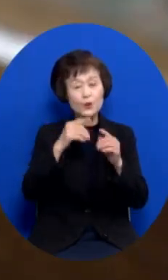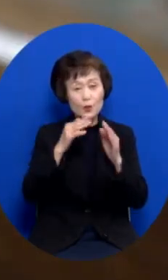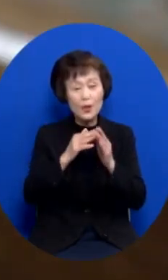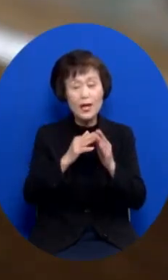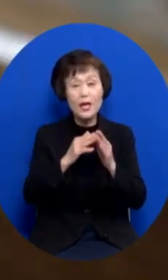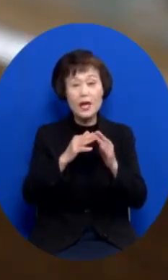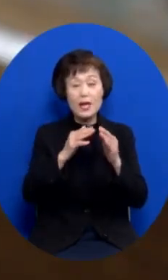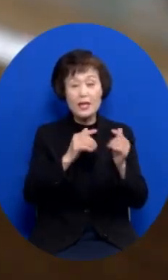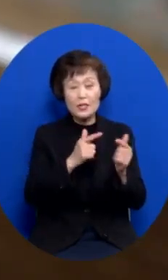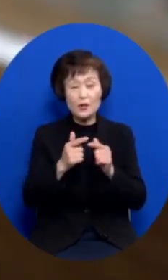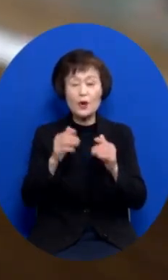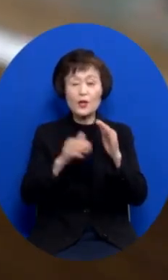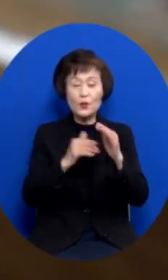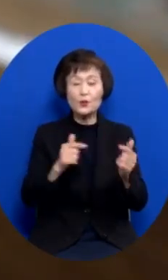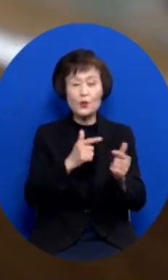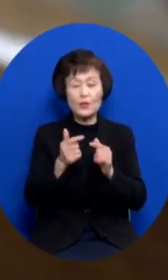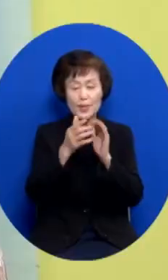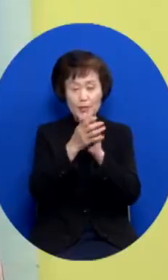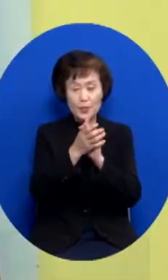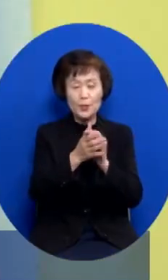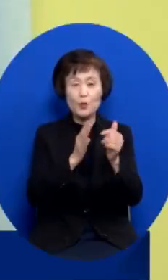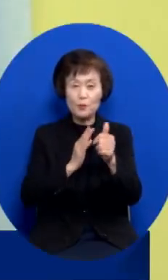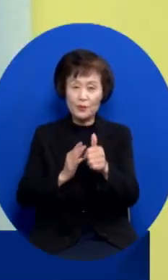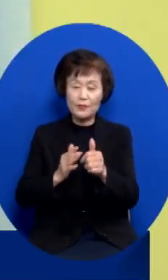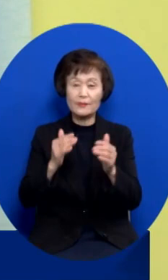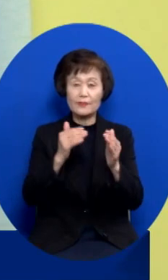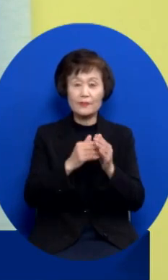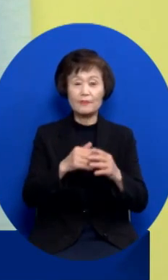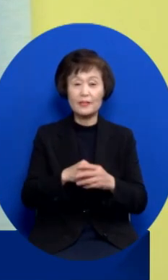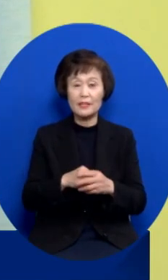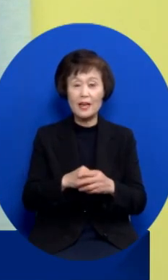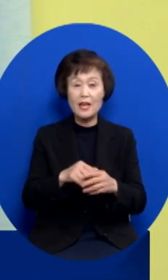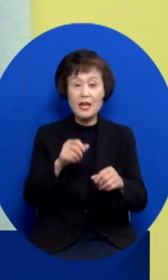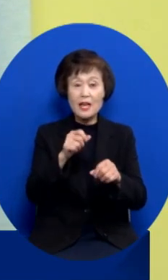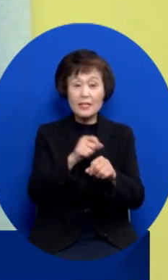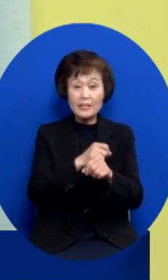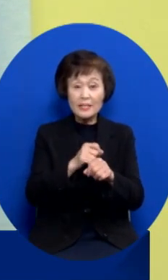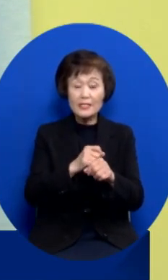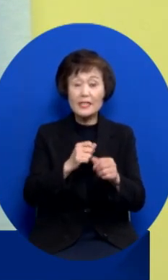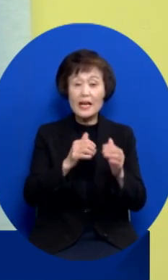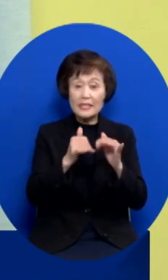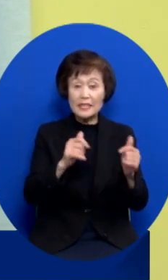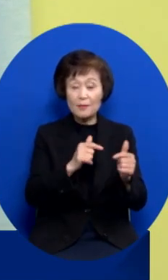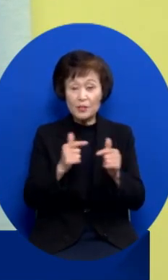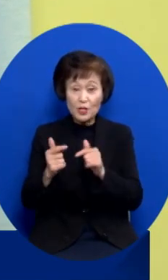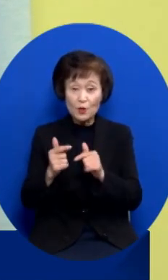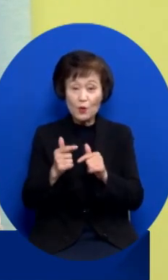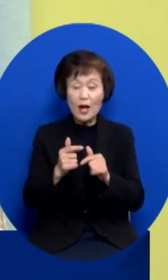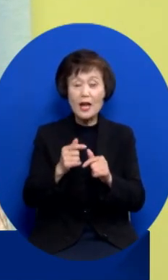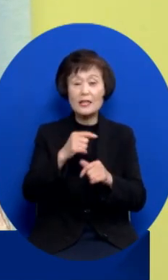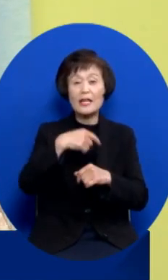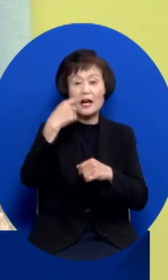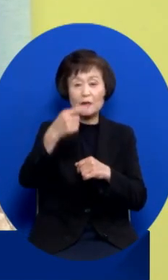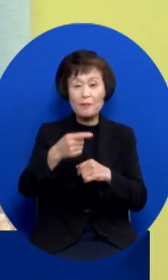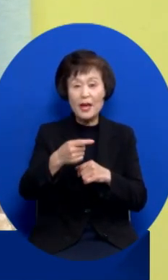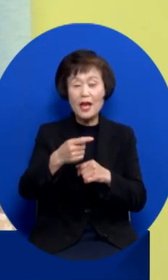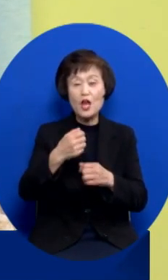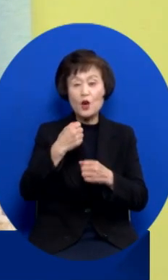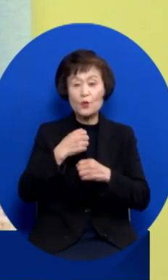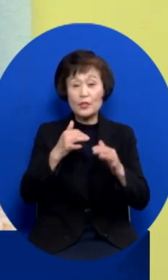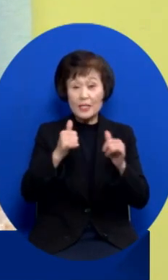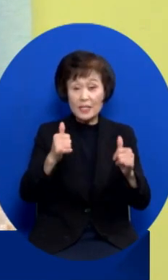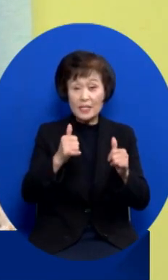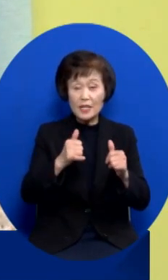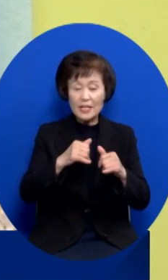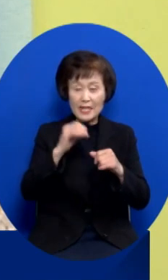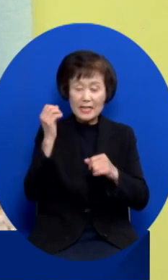기도를 요청했습니다. 특전사인원들과 그다음에 특전사인원들이 훈련할 수 있도록 지원하는 지원인원들이 함께